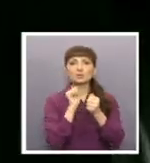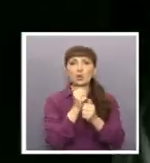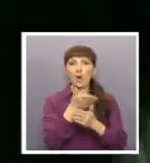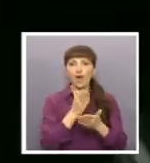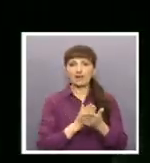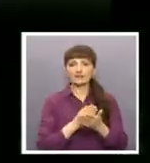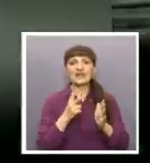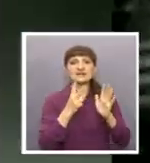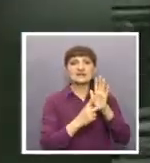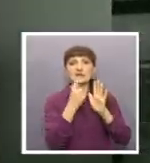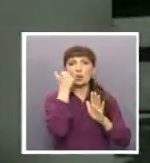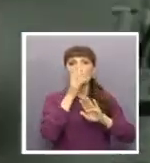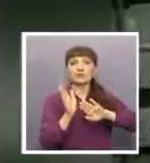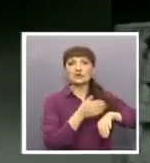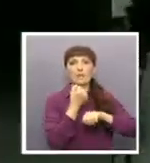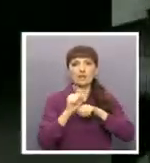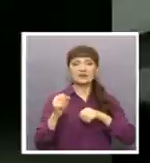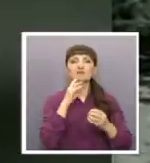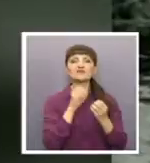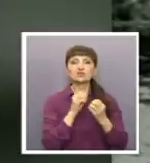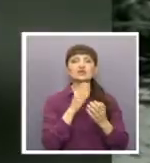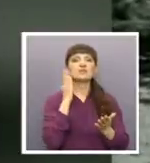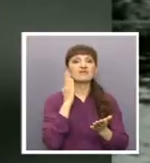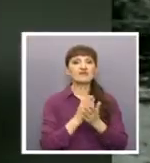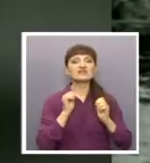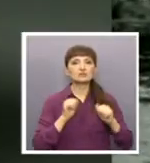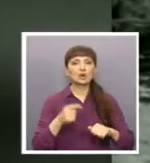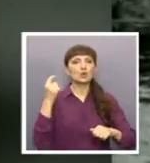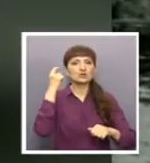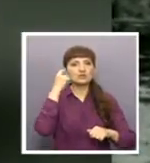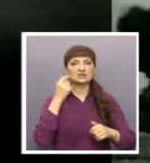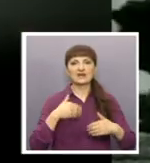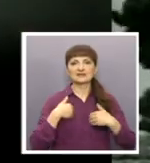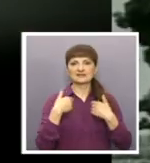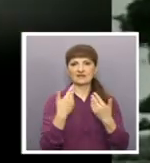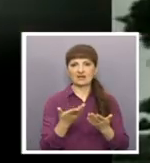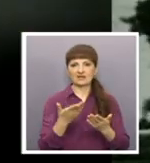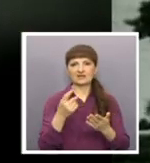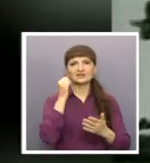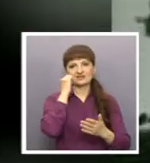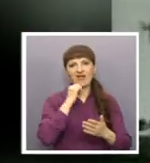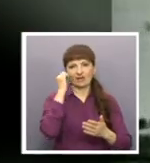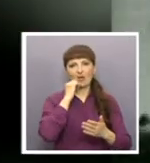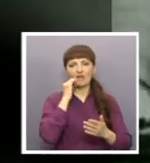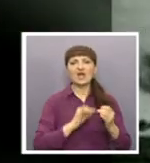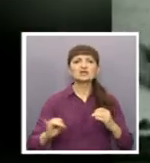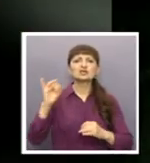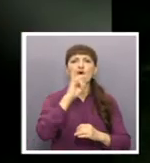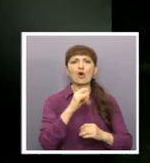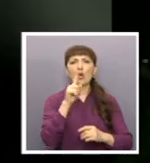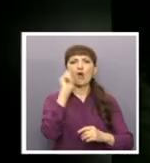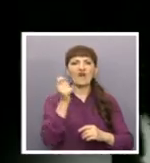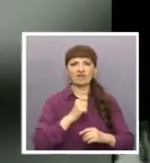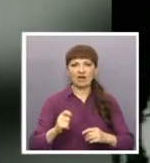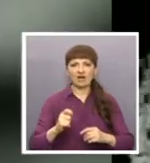Спустя 71 год после победы мы все еще имеем возможность услышать наставления стариков и истории фронтовиков о той страшной войне.